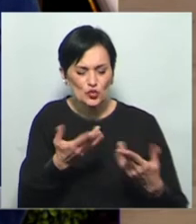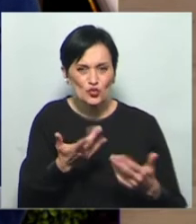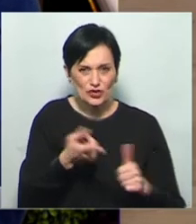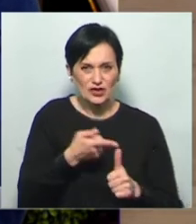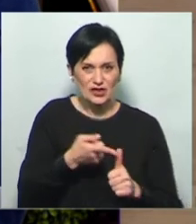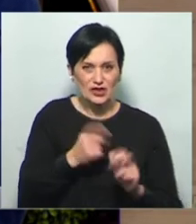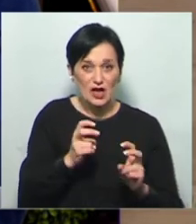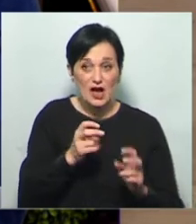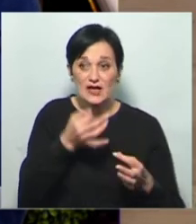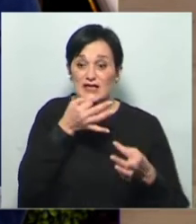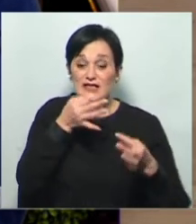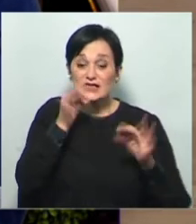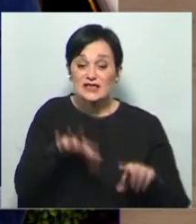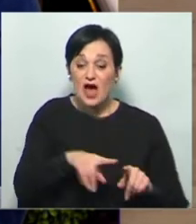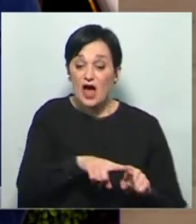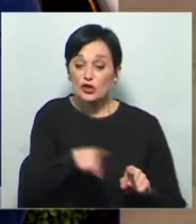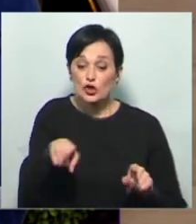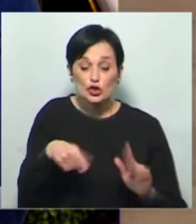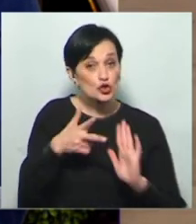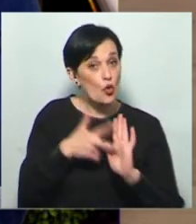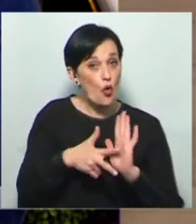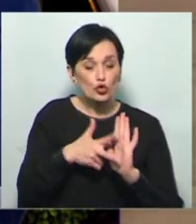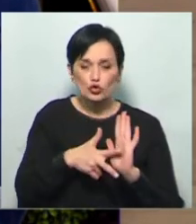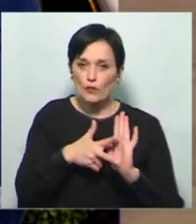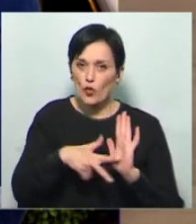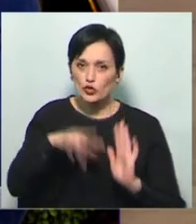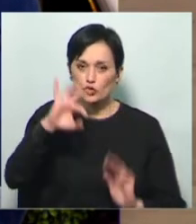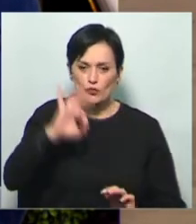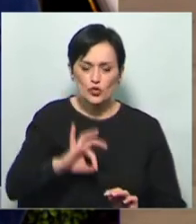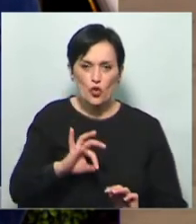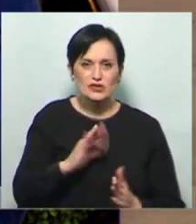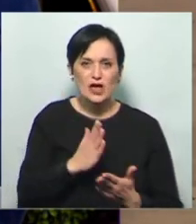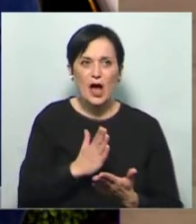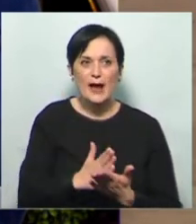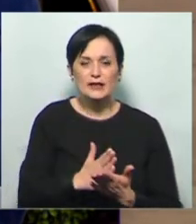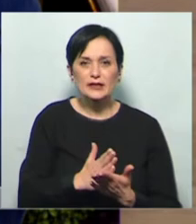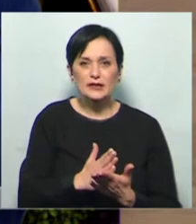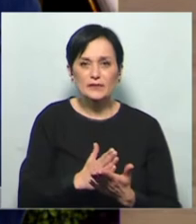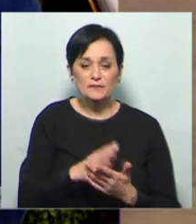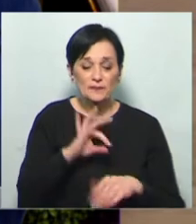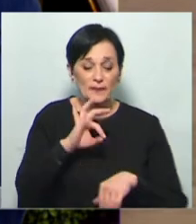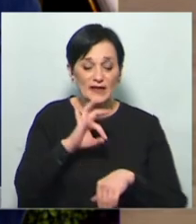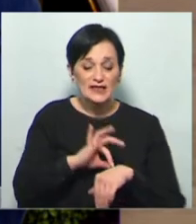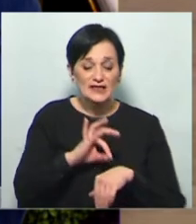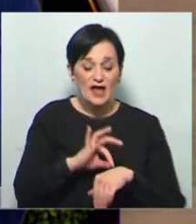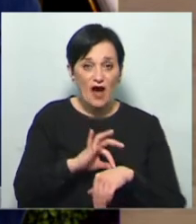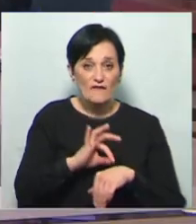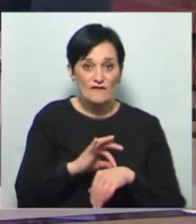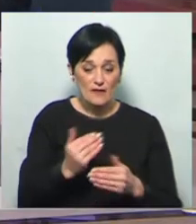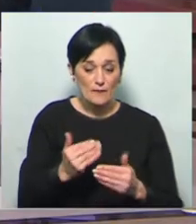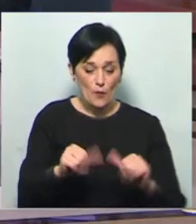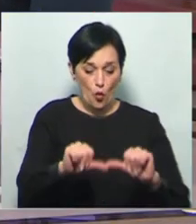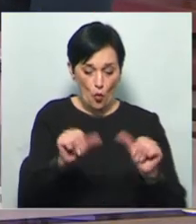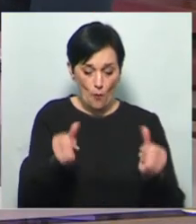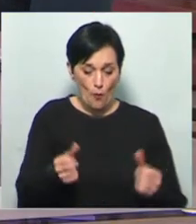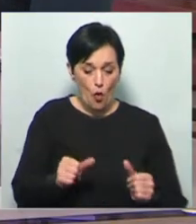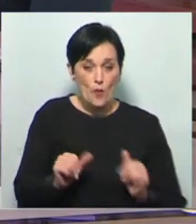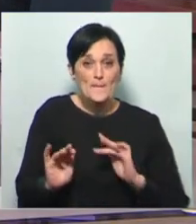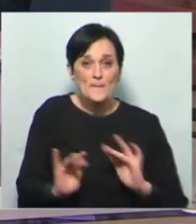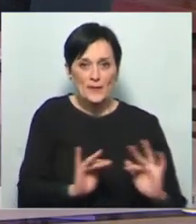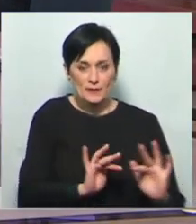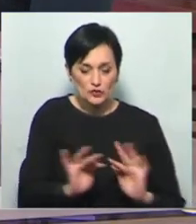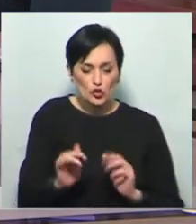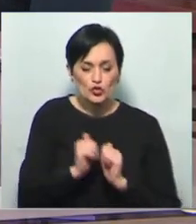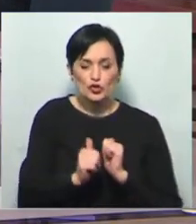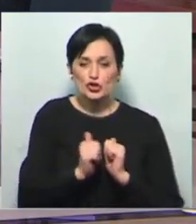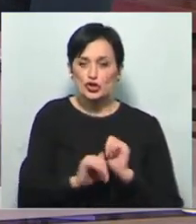ქირურგიული დანარჩენ 80% შემთხვევაში ეს არის დაავადების ფორმები რომლებიც მიმდინარეობენ და